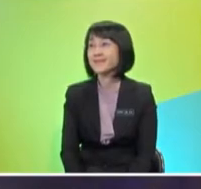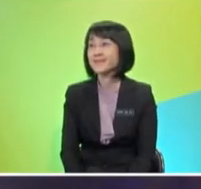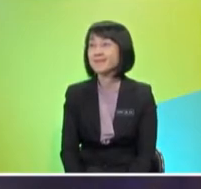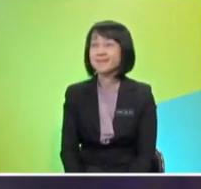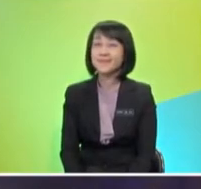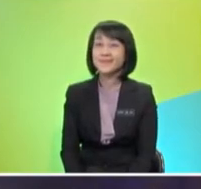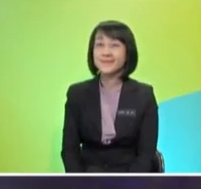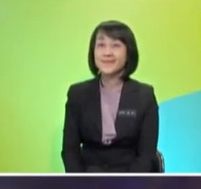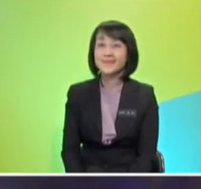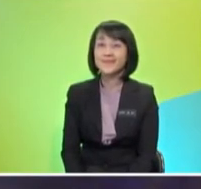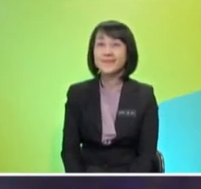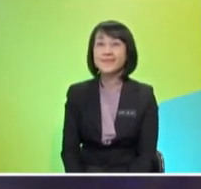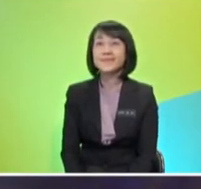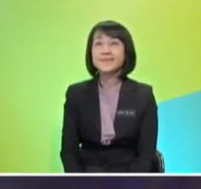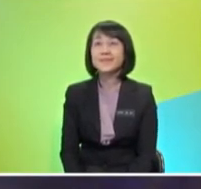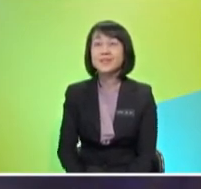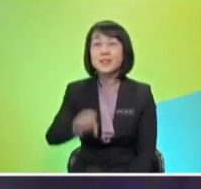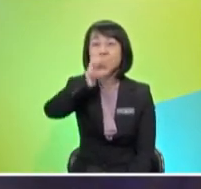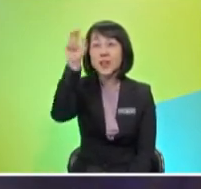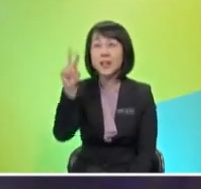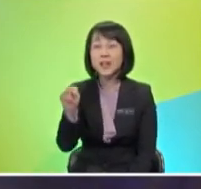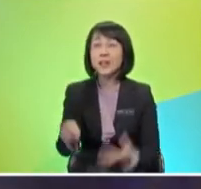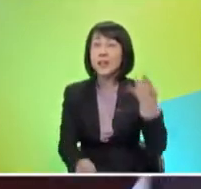Oke soalnya